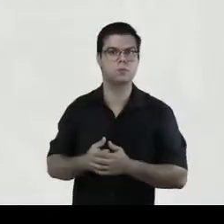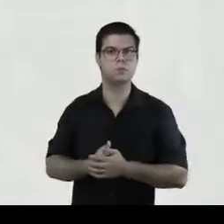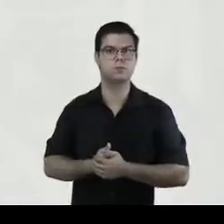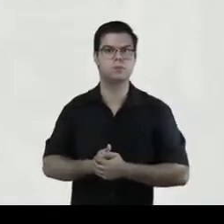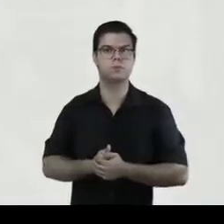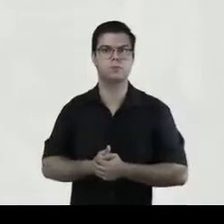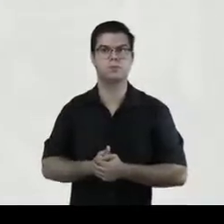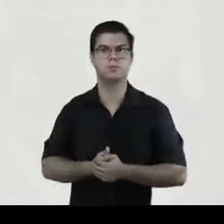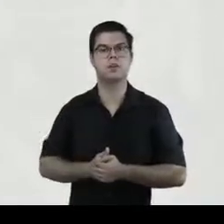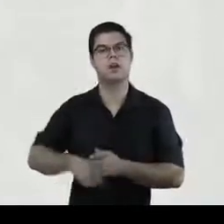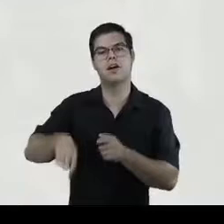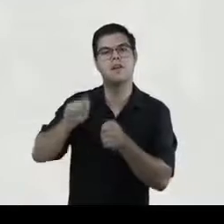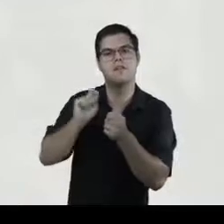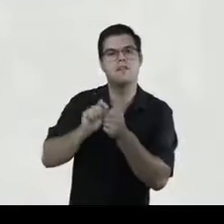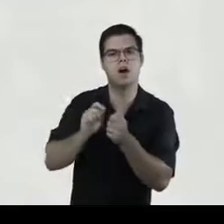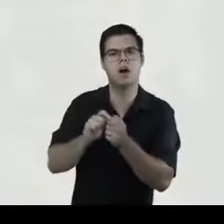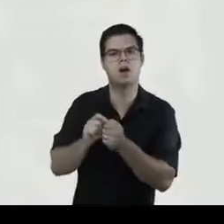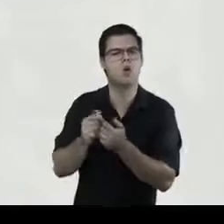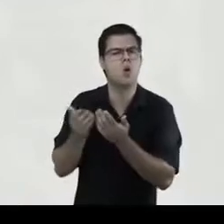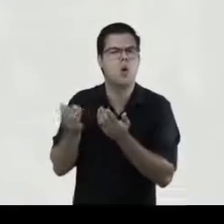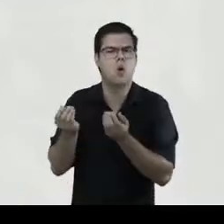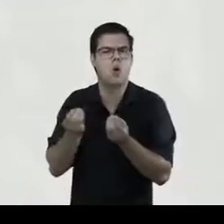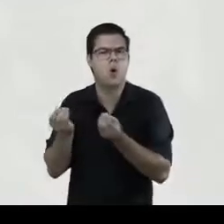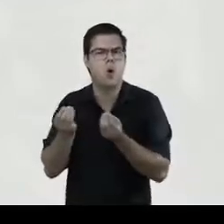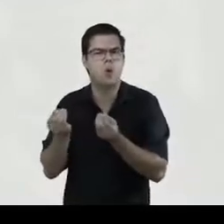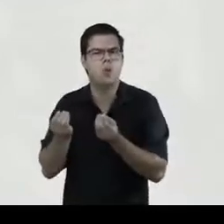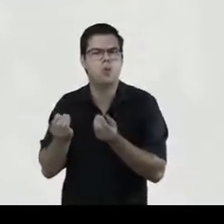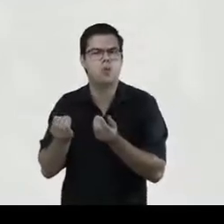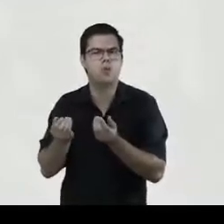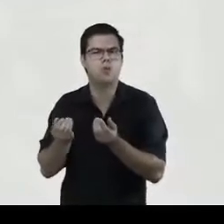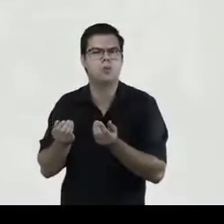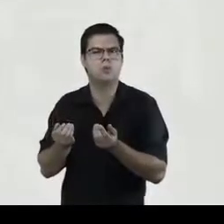A2, A3 et A4.